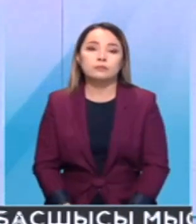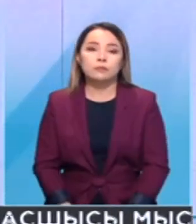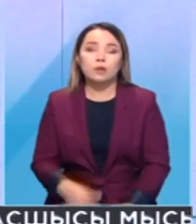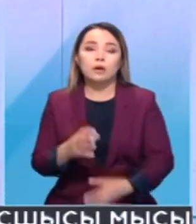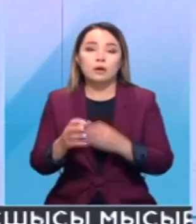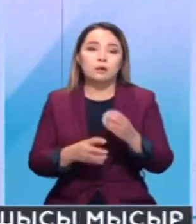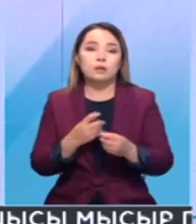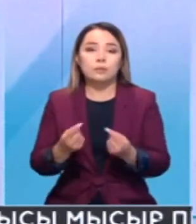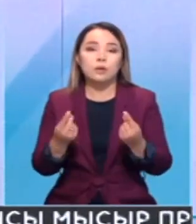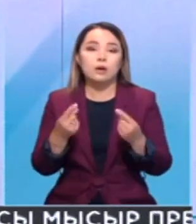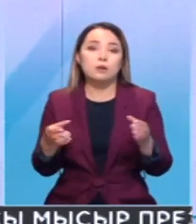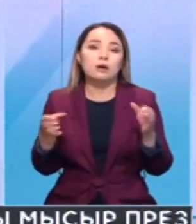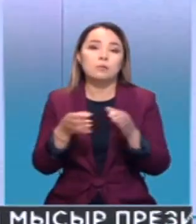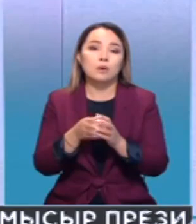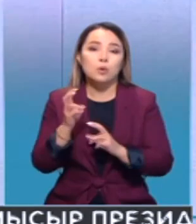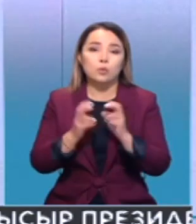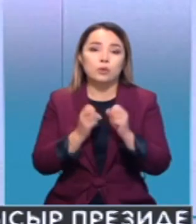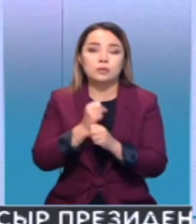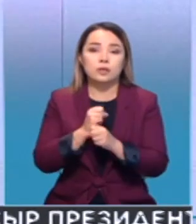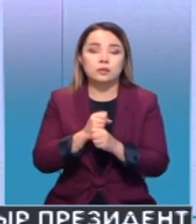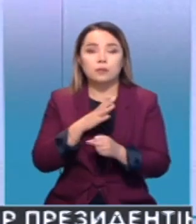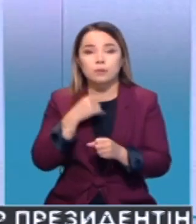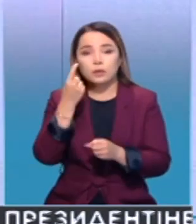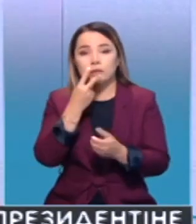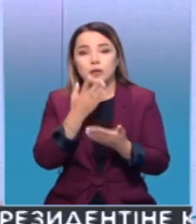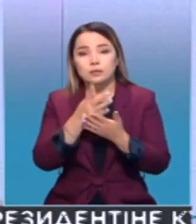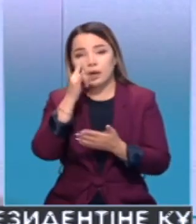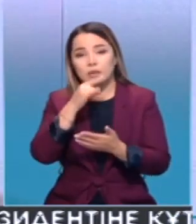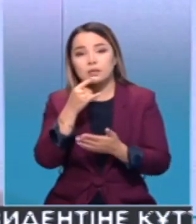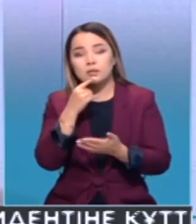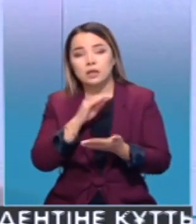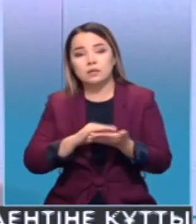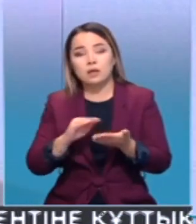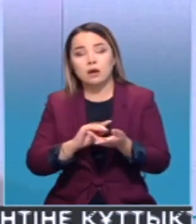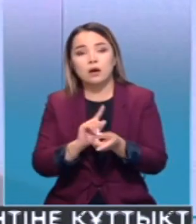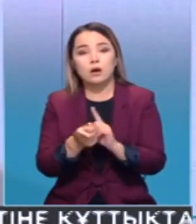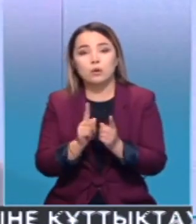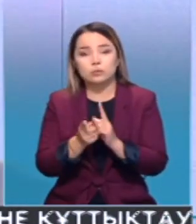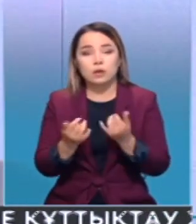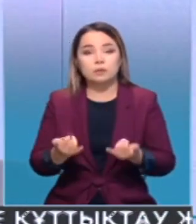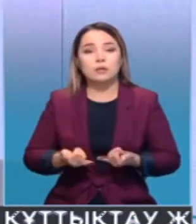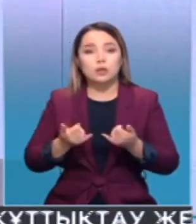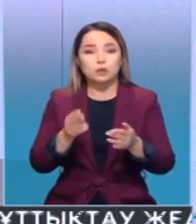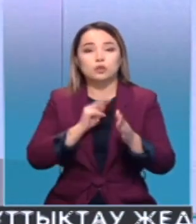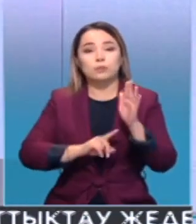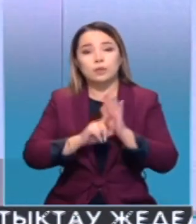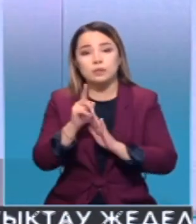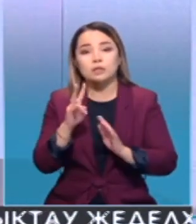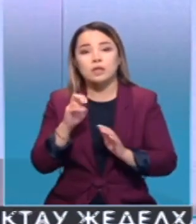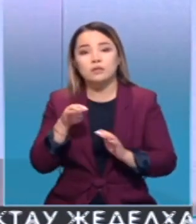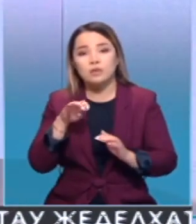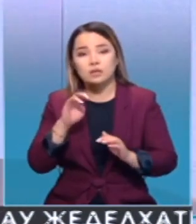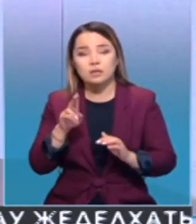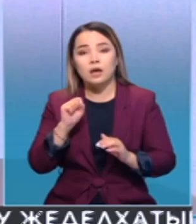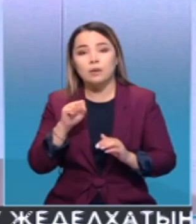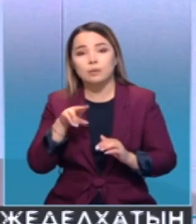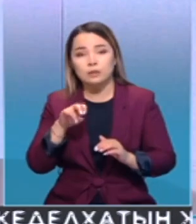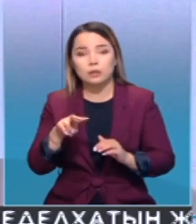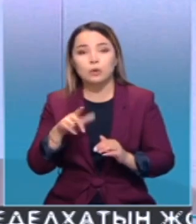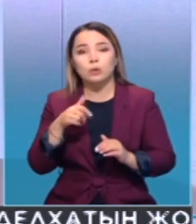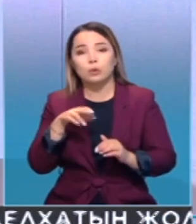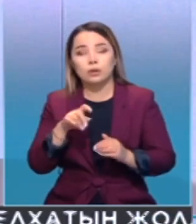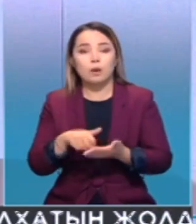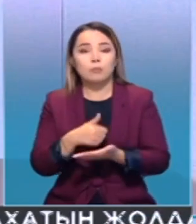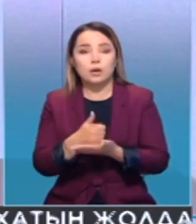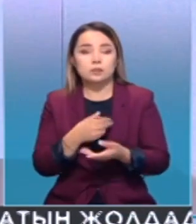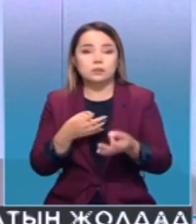асуда. Әлемдік алпауыт компаниялар өнімдерінің интерфейсін қазақ тіліне аудару жұмыстары басталды. Қазір осы бағыттағы Netflix, Apple, Google